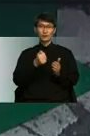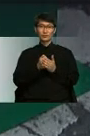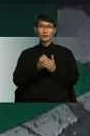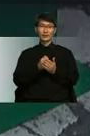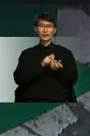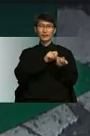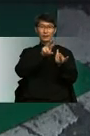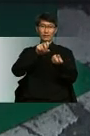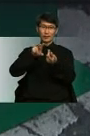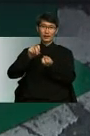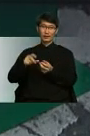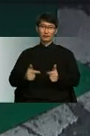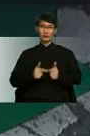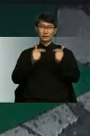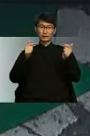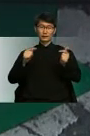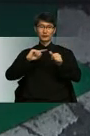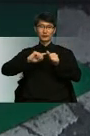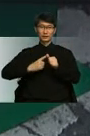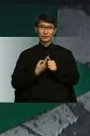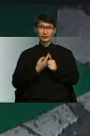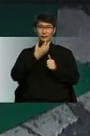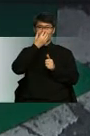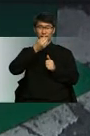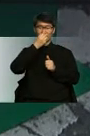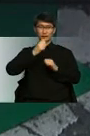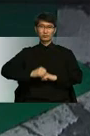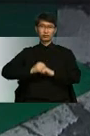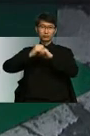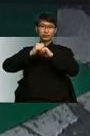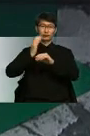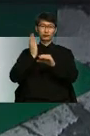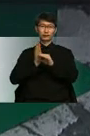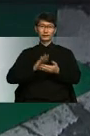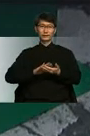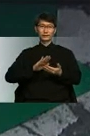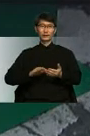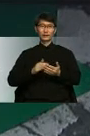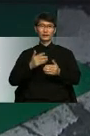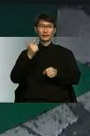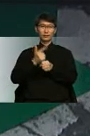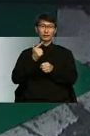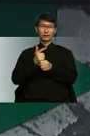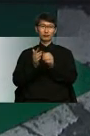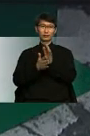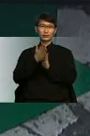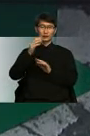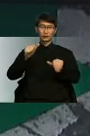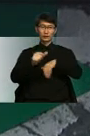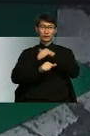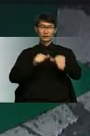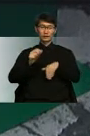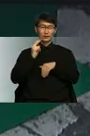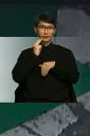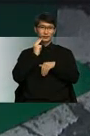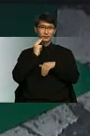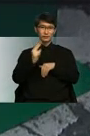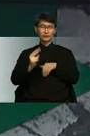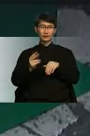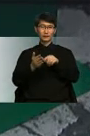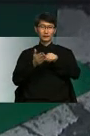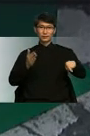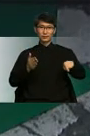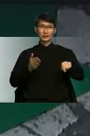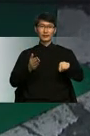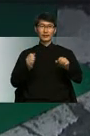코로나19로 택배 물량이 급증하면서 자연스럽게 쓰레기 양도 증가하고 있습니다. 남양주시는 자연 환경을 심각하게